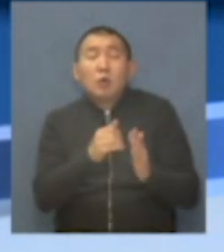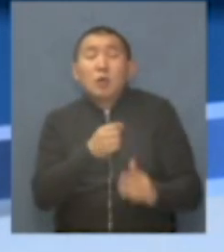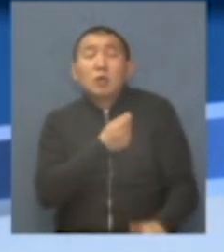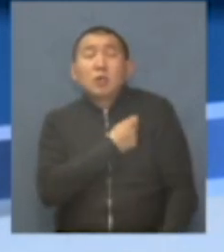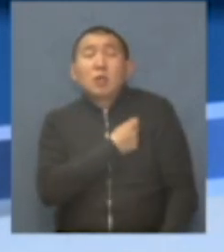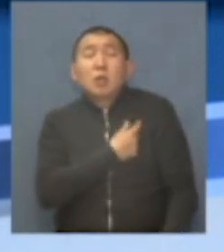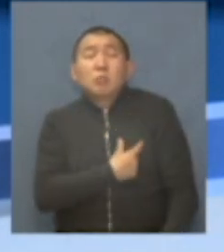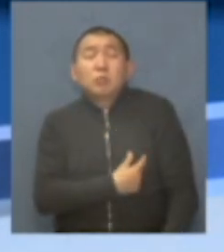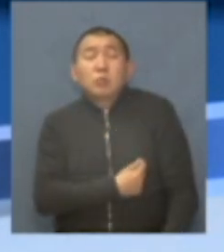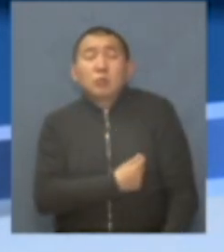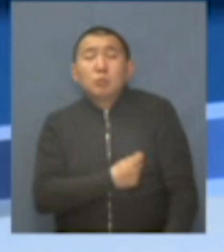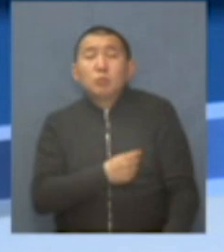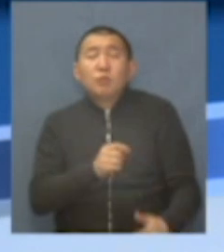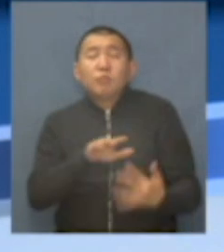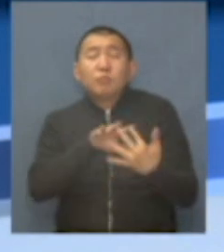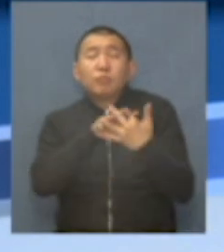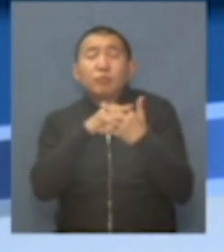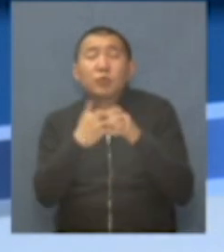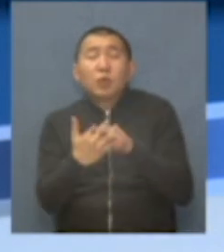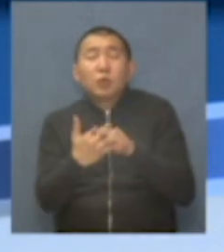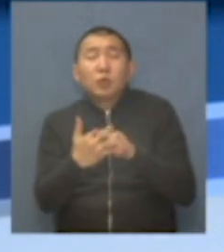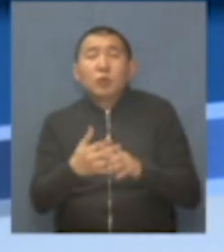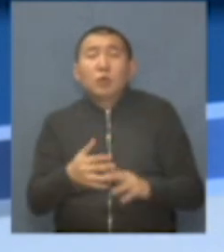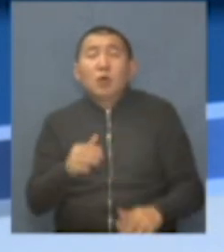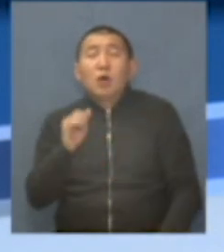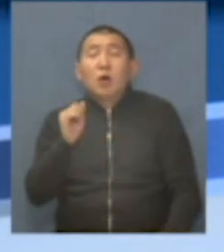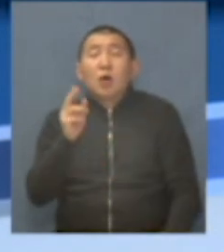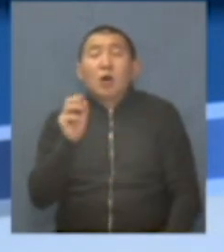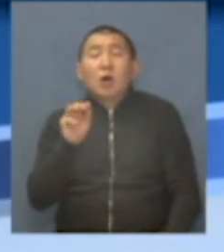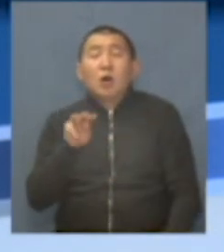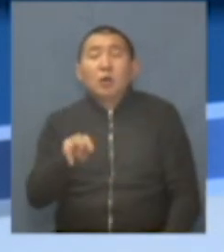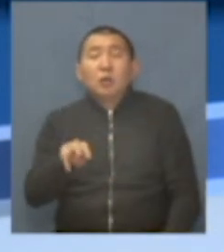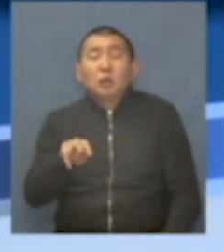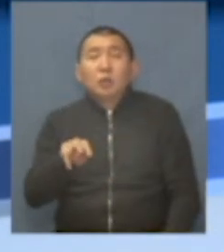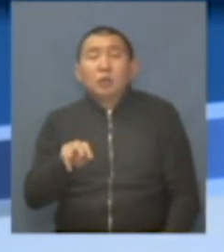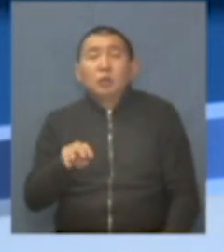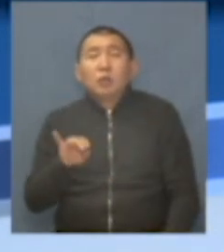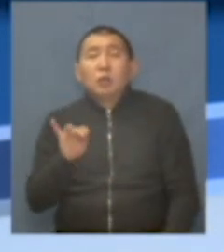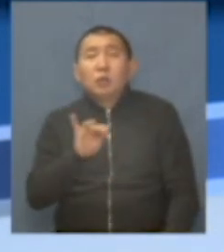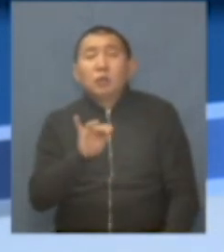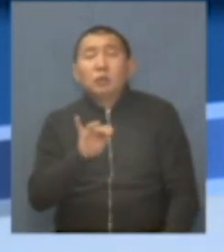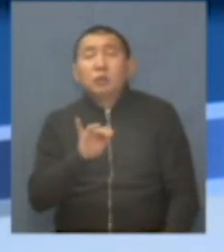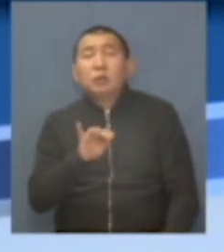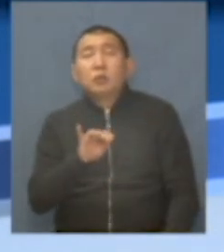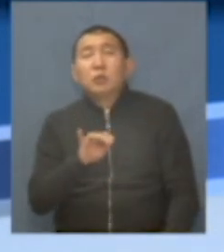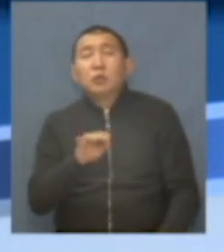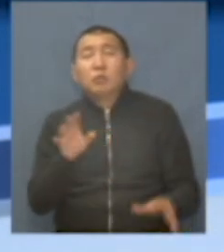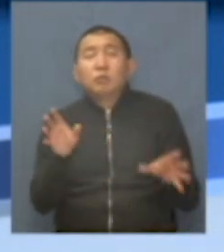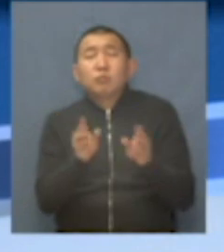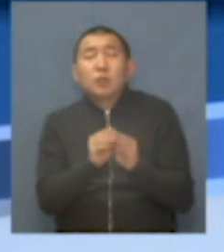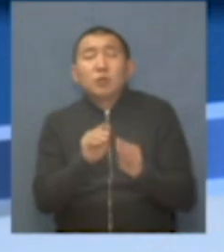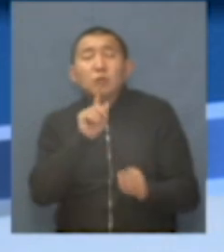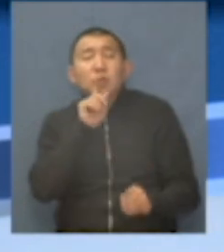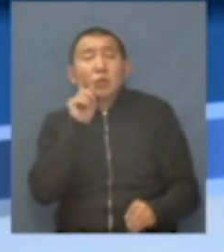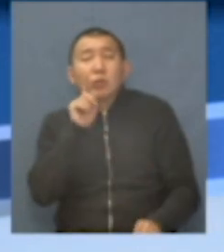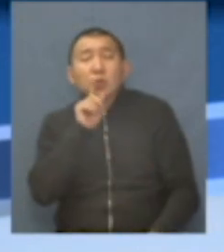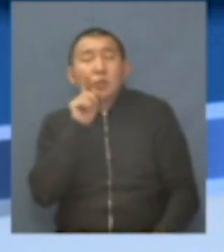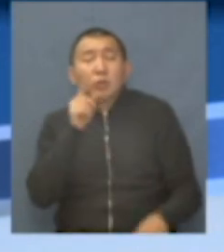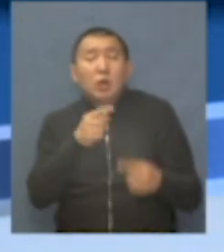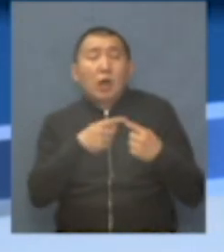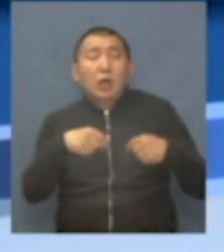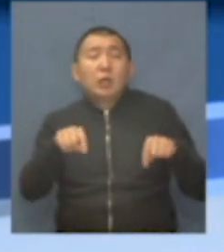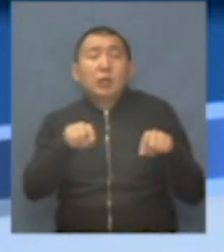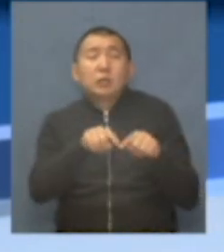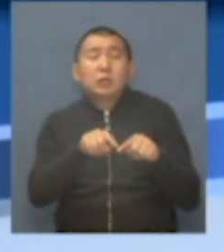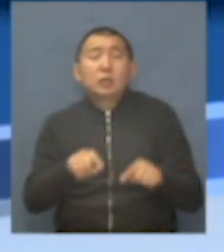встречи руководителя аппарата Акима Восточно-Казахстанской области Ербола Нургалиева с представителями молодежных организаций региона. Подробнее в сюжете